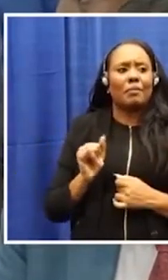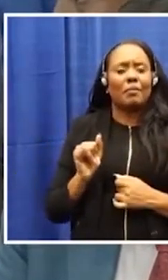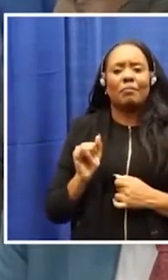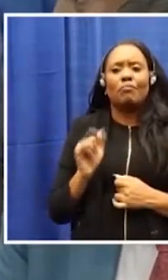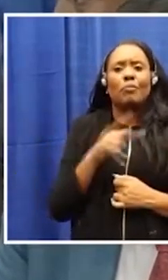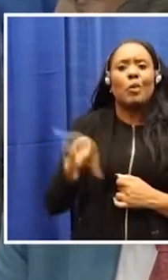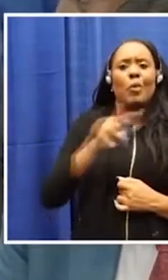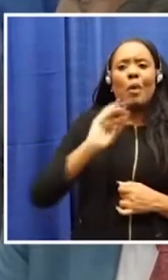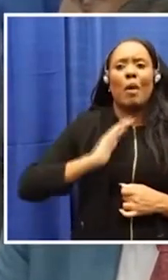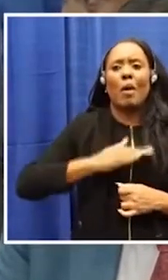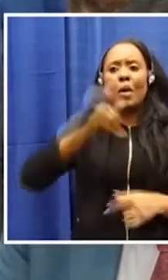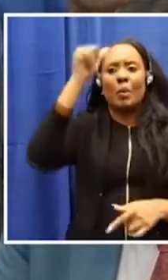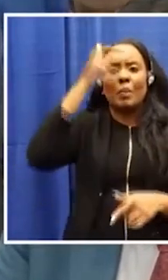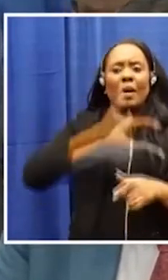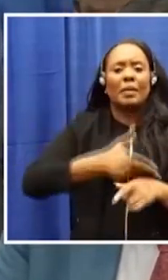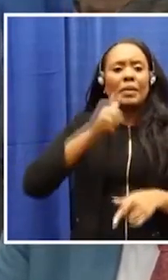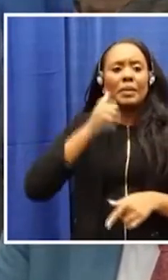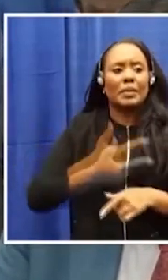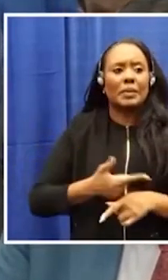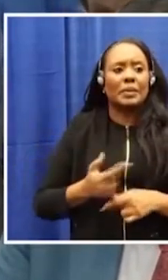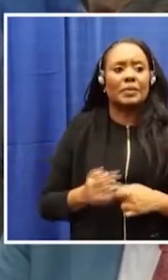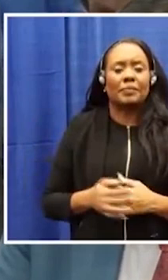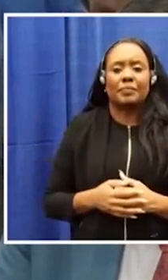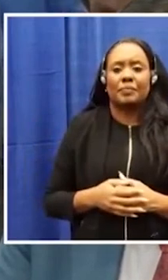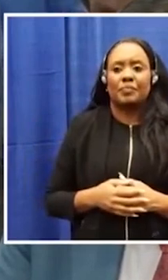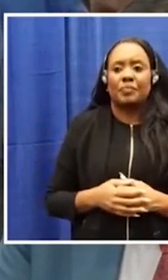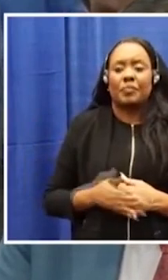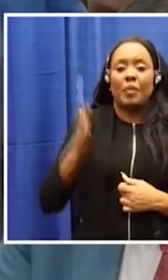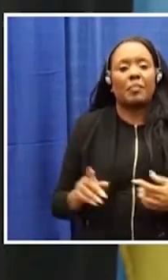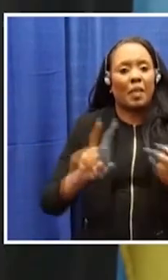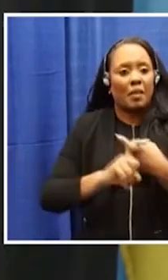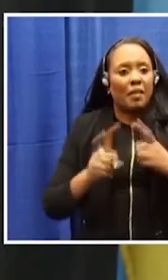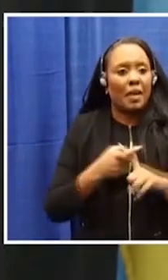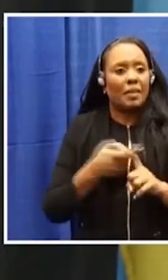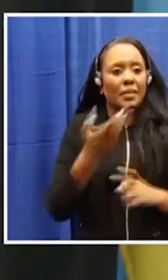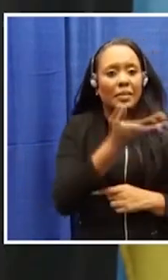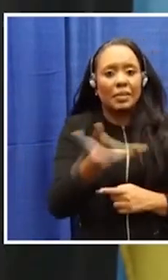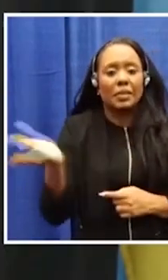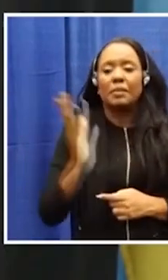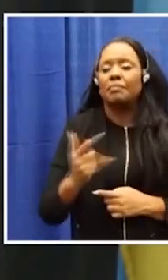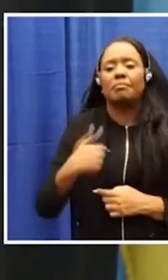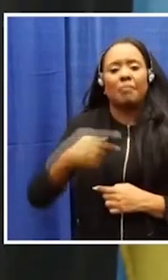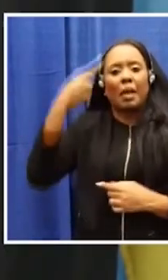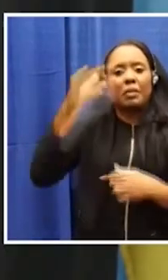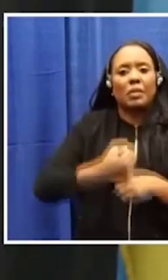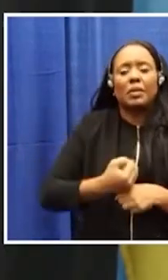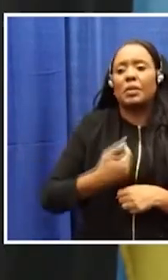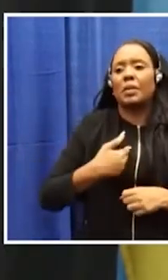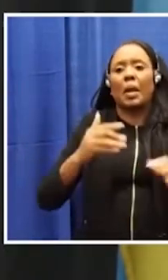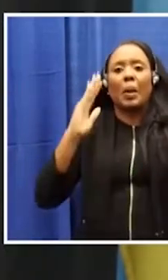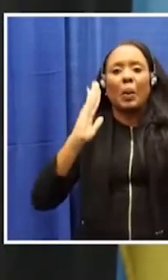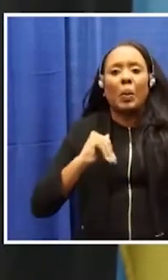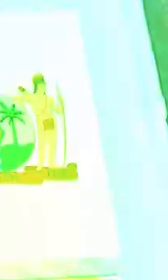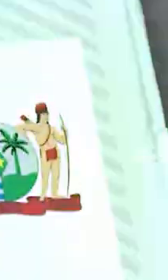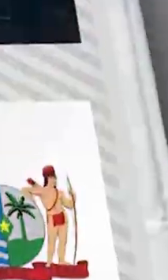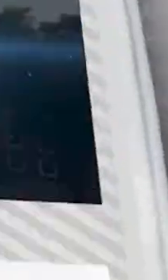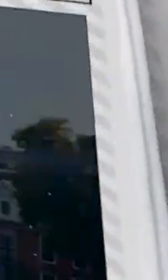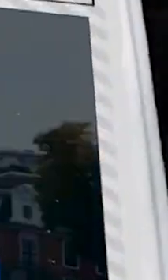Ko no fargiti taka momenti disi na presidenti Chandrika Persat Santoki na tiri mang fu